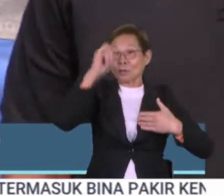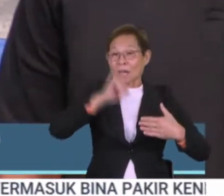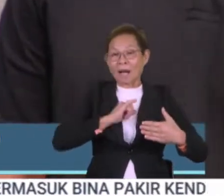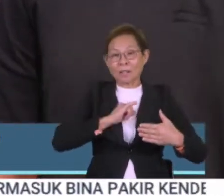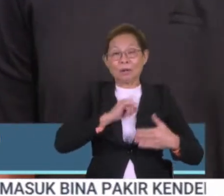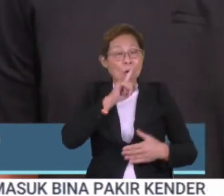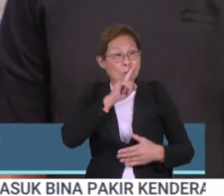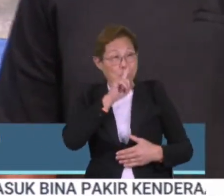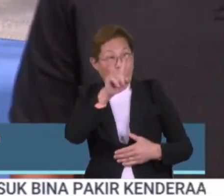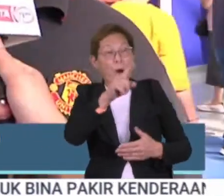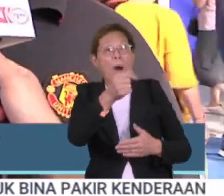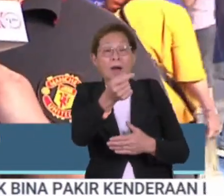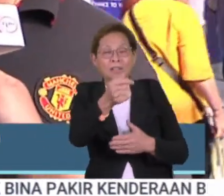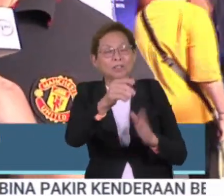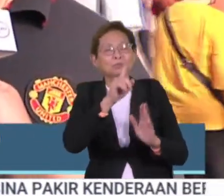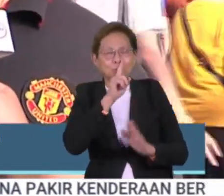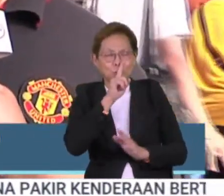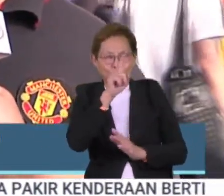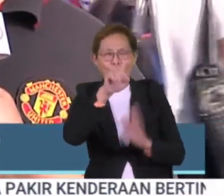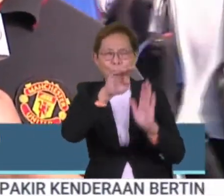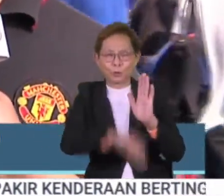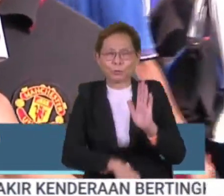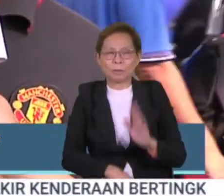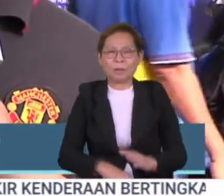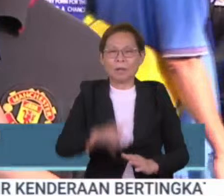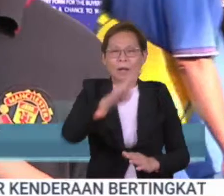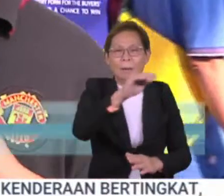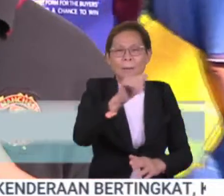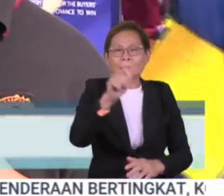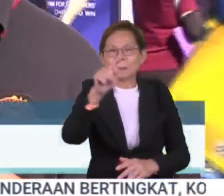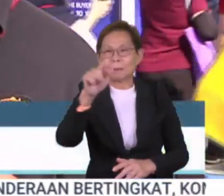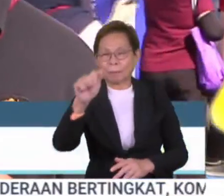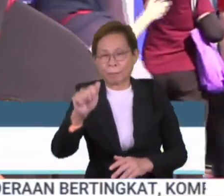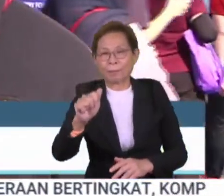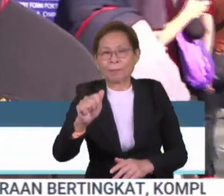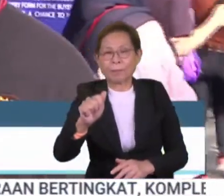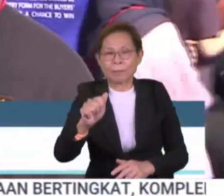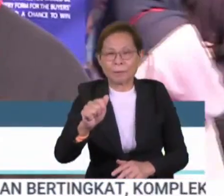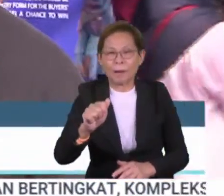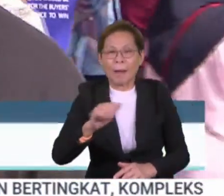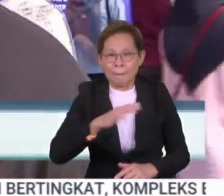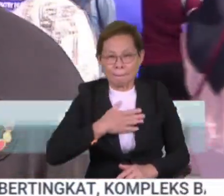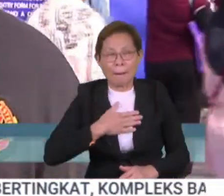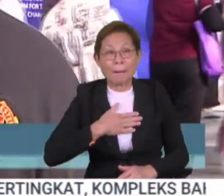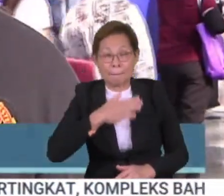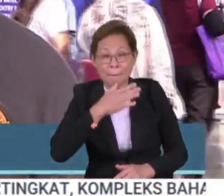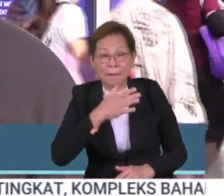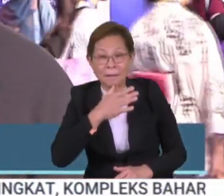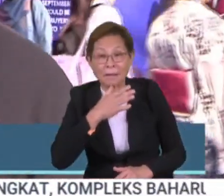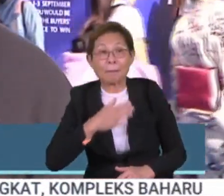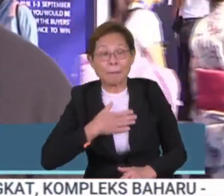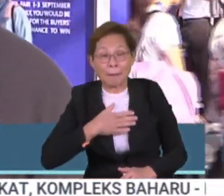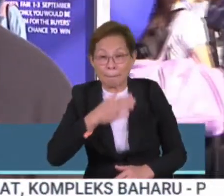are very genuine in the prices. We know the MATA Fair is a long-running event, and my mother has come here before,